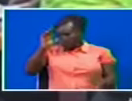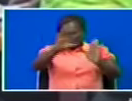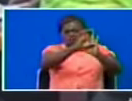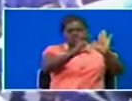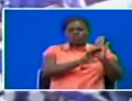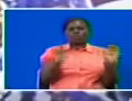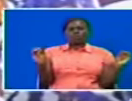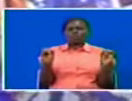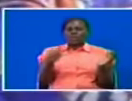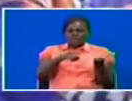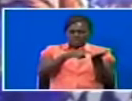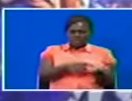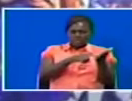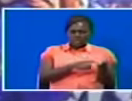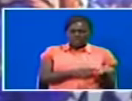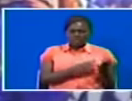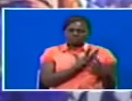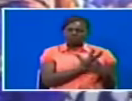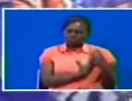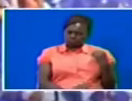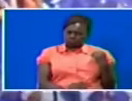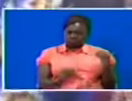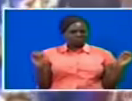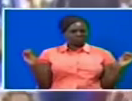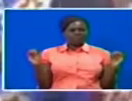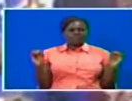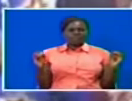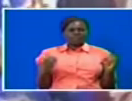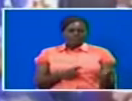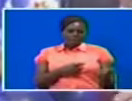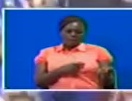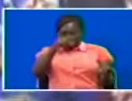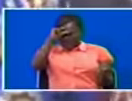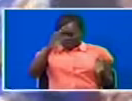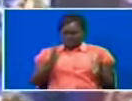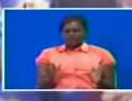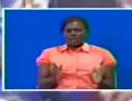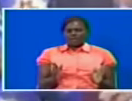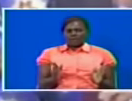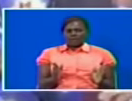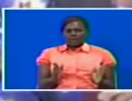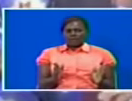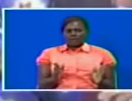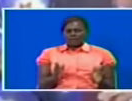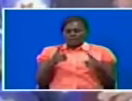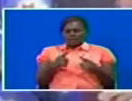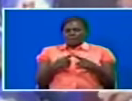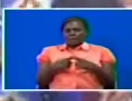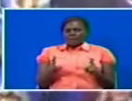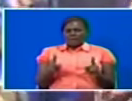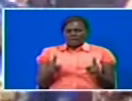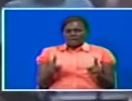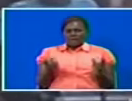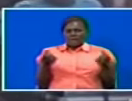na kusisitiza kuwa hawataogopa kuendelea kupiga vita Jubilee. Wamemlaumu gavana Salim Mvurya kwa tukio hilo. Lakini katika